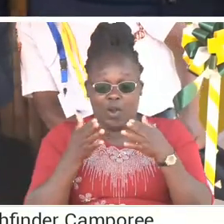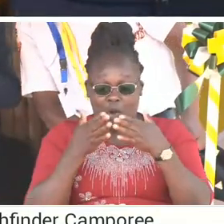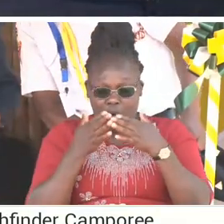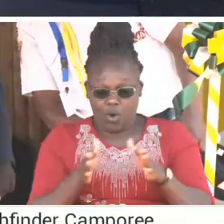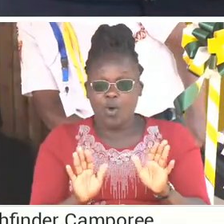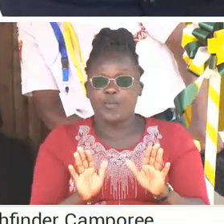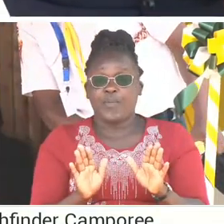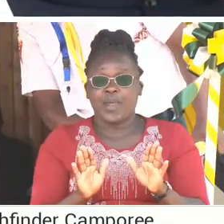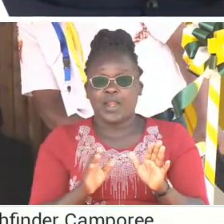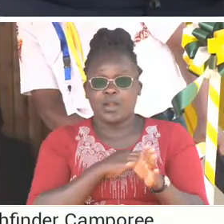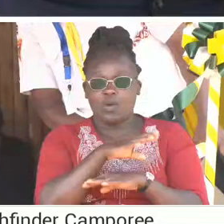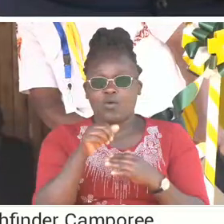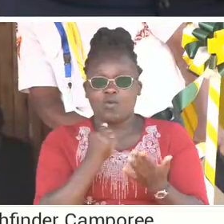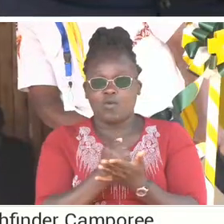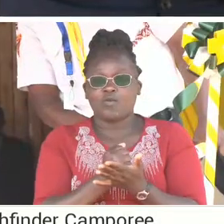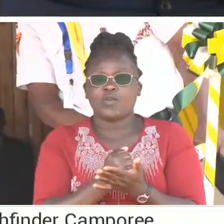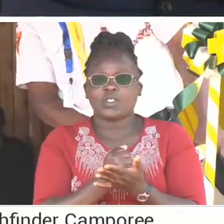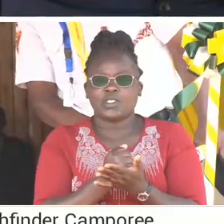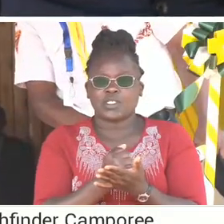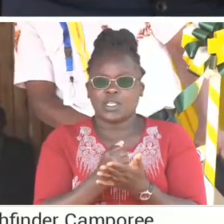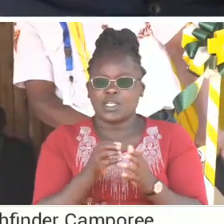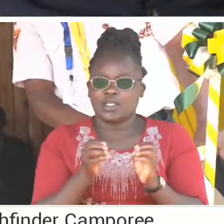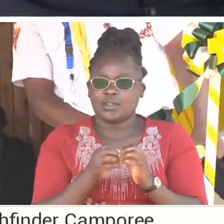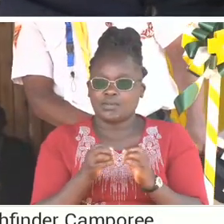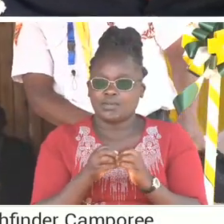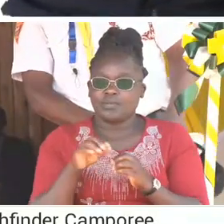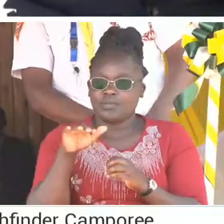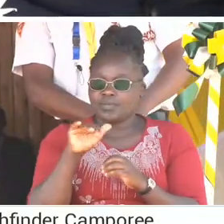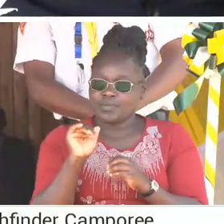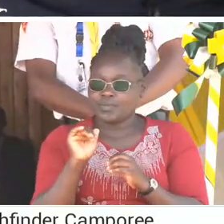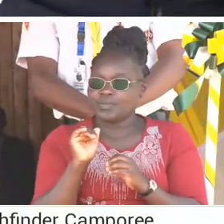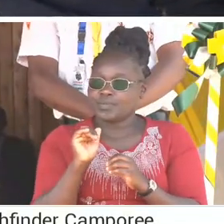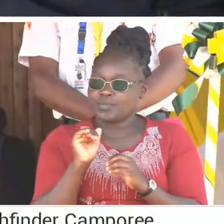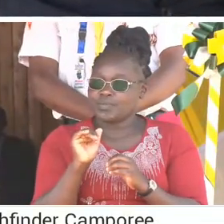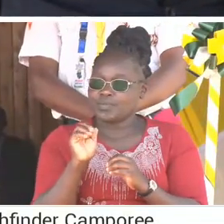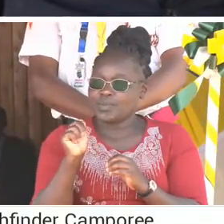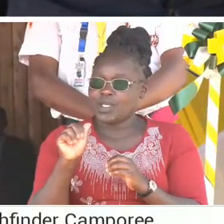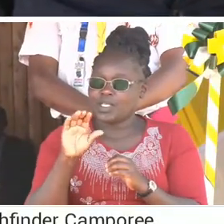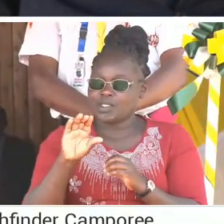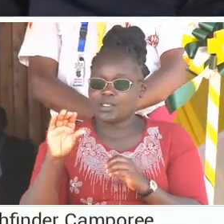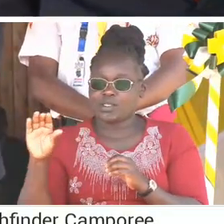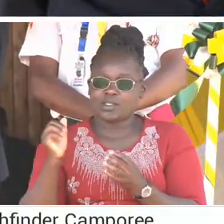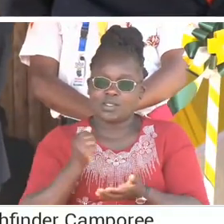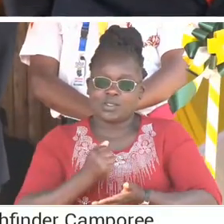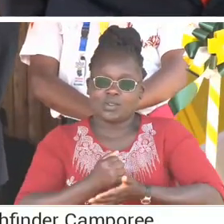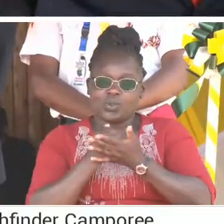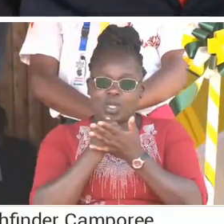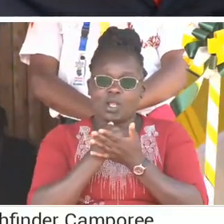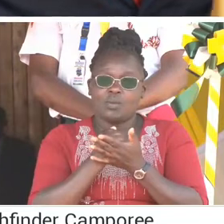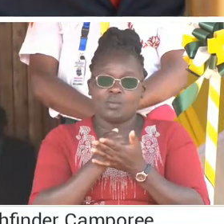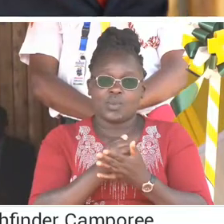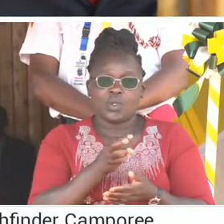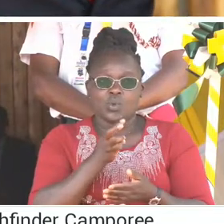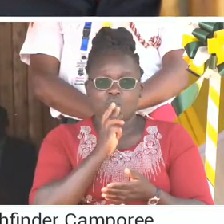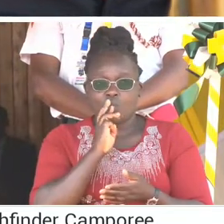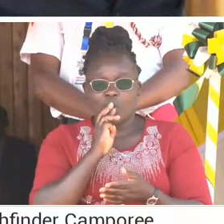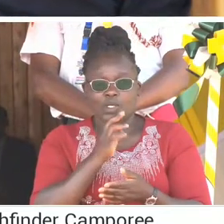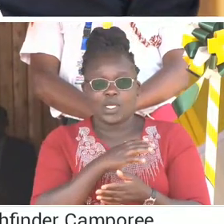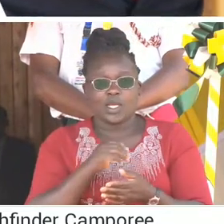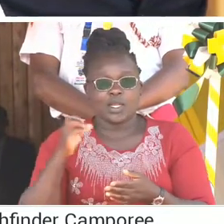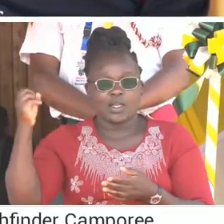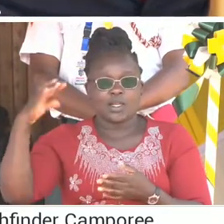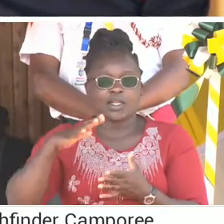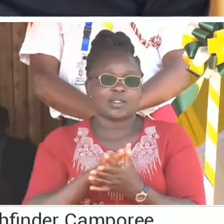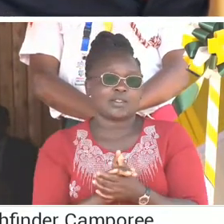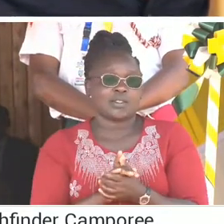angependa SCC aweze kusaidia Camporee hiyo kwa kuwapa maji na stima. Tukisonga mbele ni